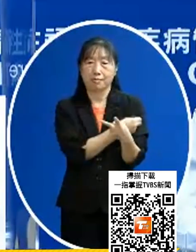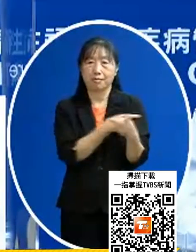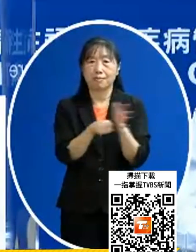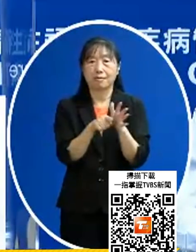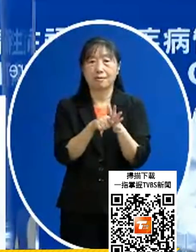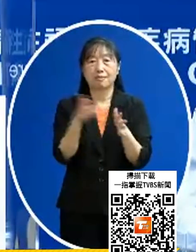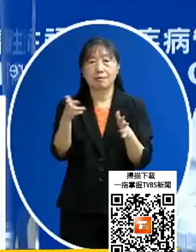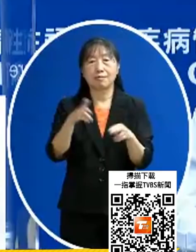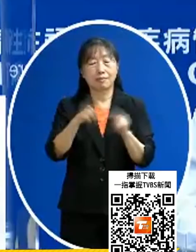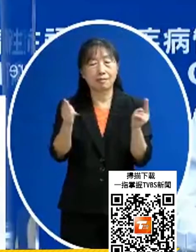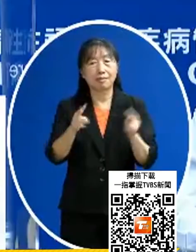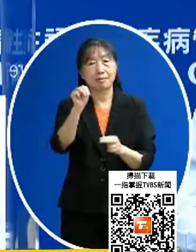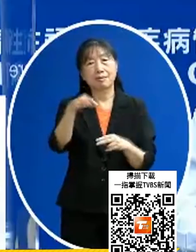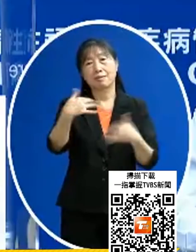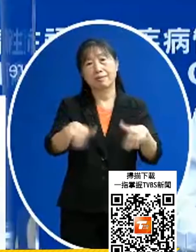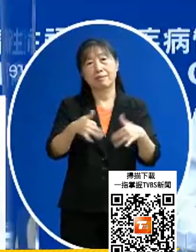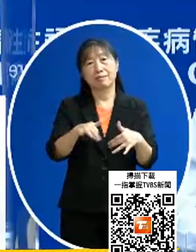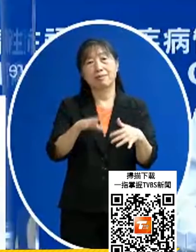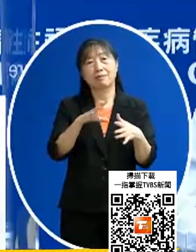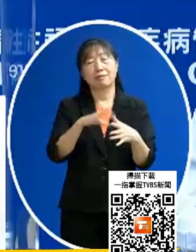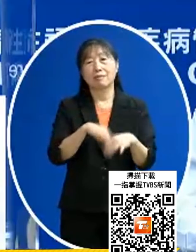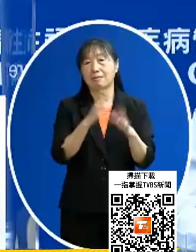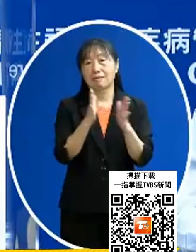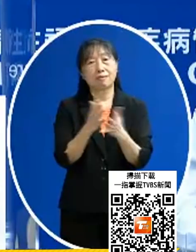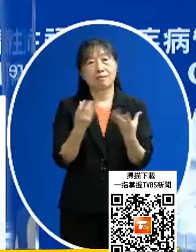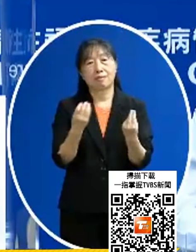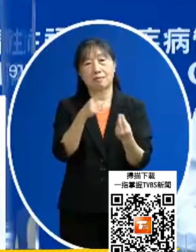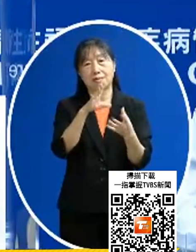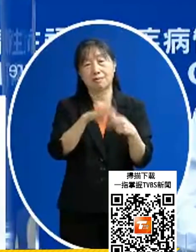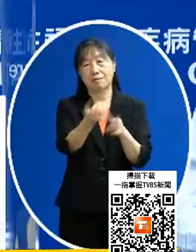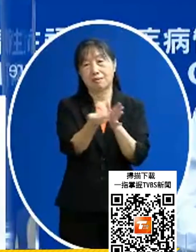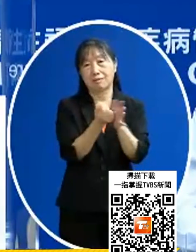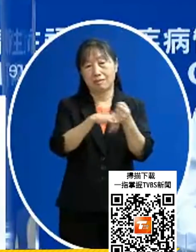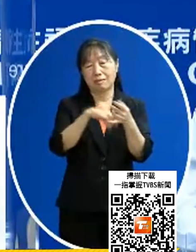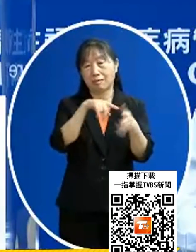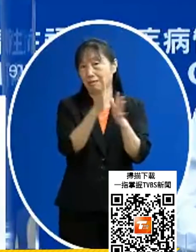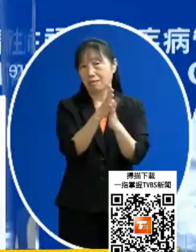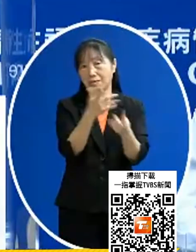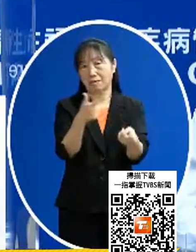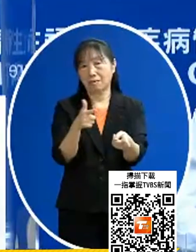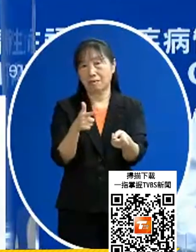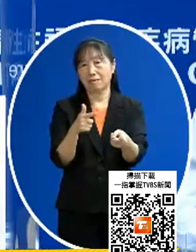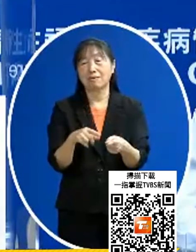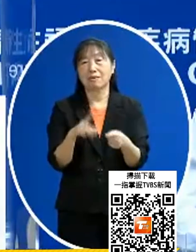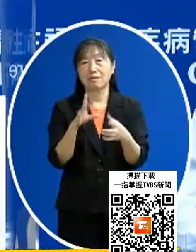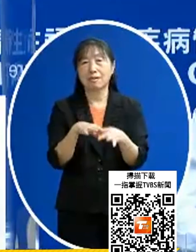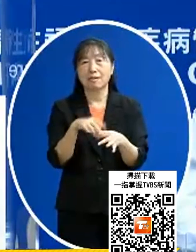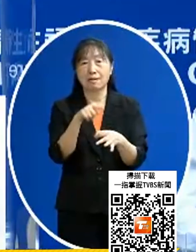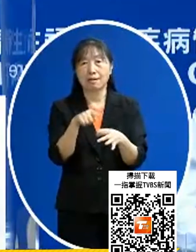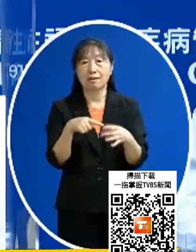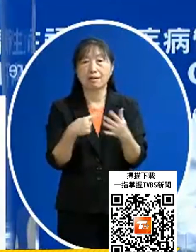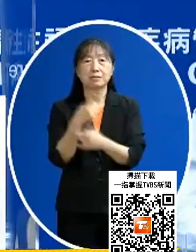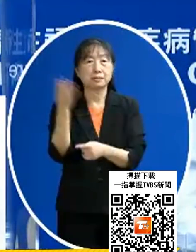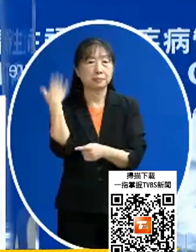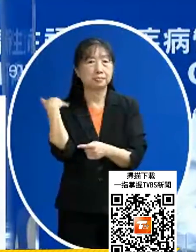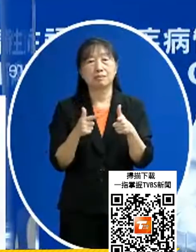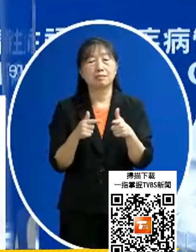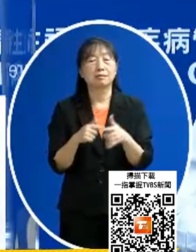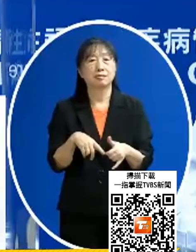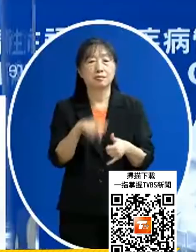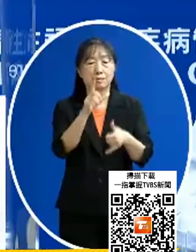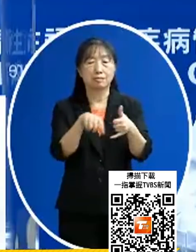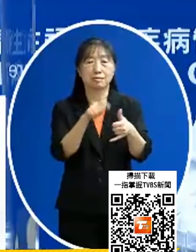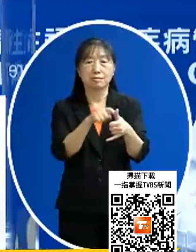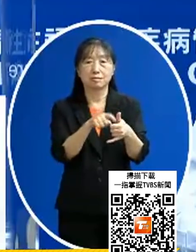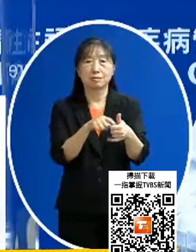的第二剂在预约平台里面施打，那非预约平台的里面也只有一类三类孕妇，